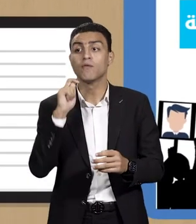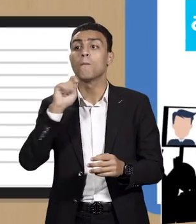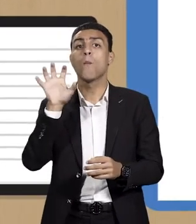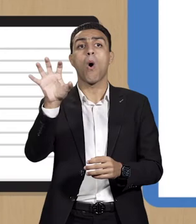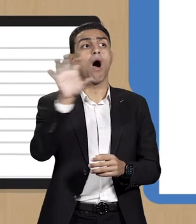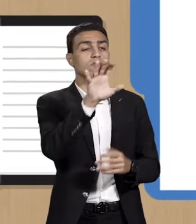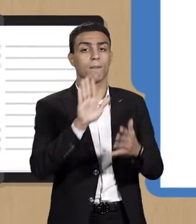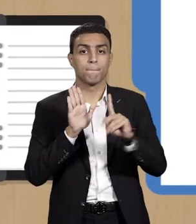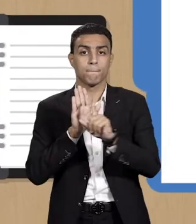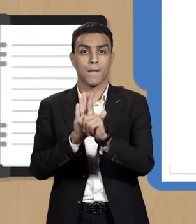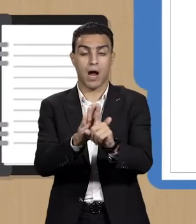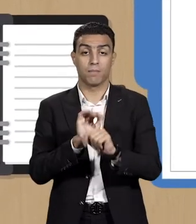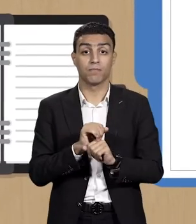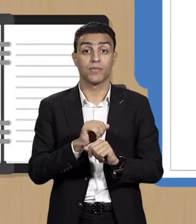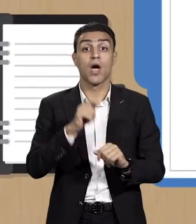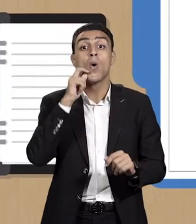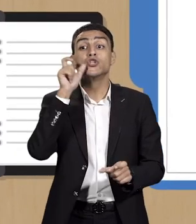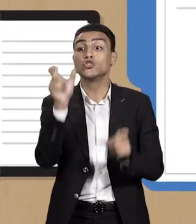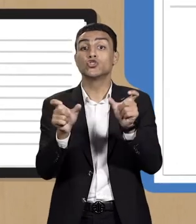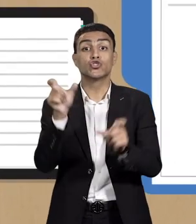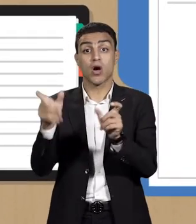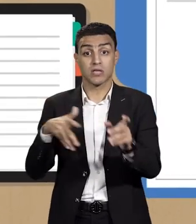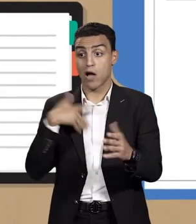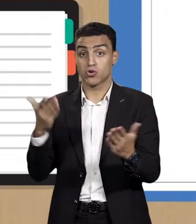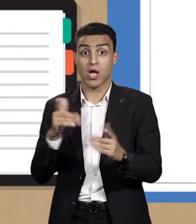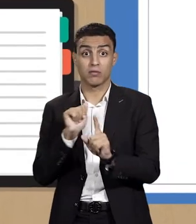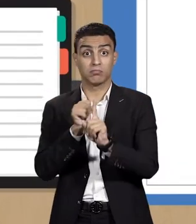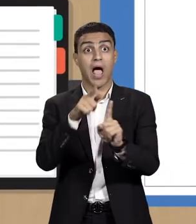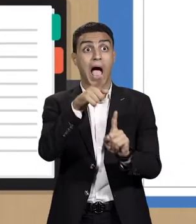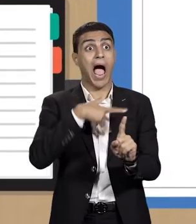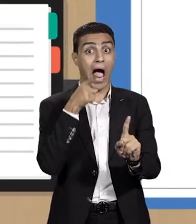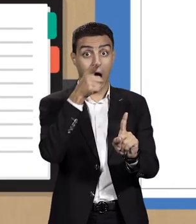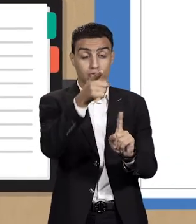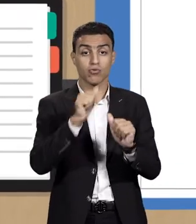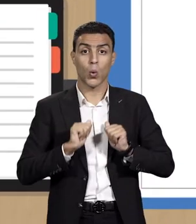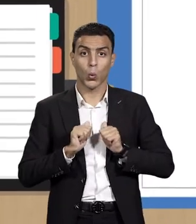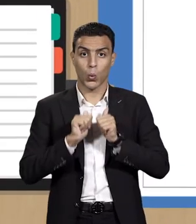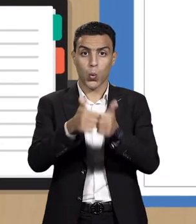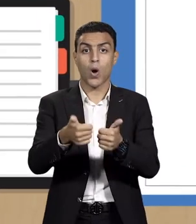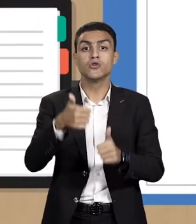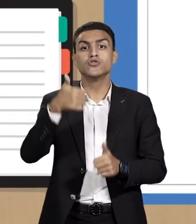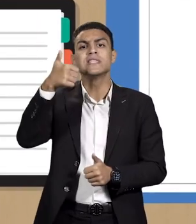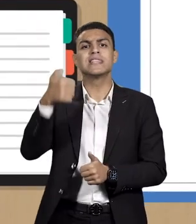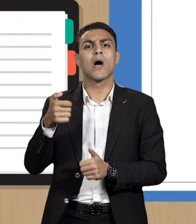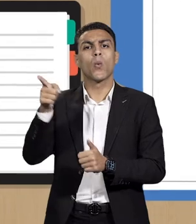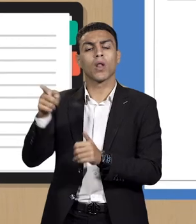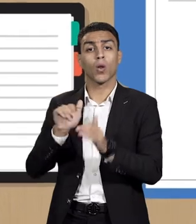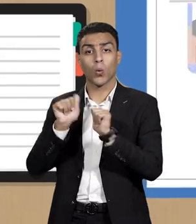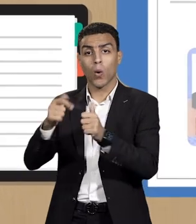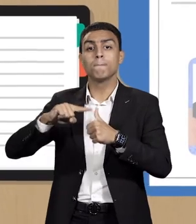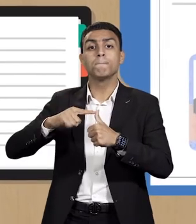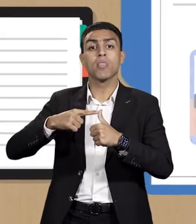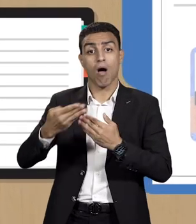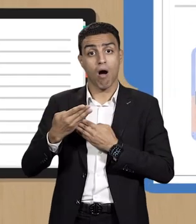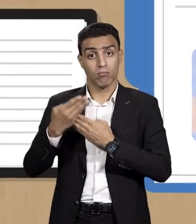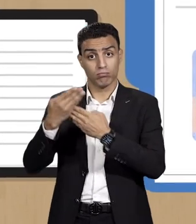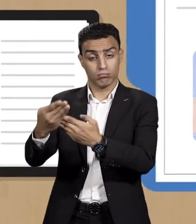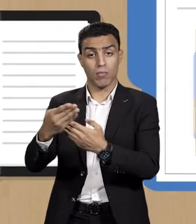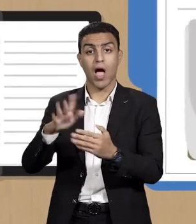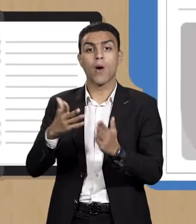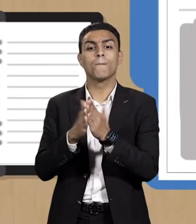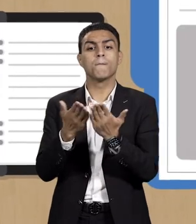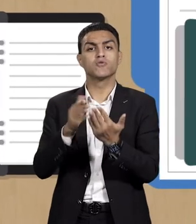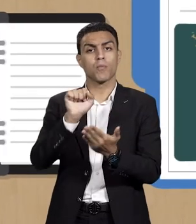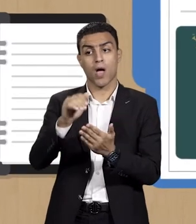كل محافظه من وعشان اي ناخب يؤيد اي مترشح عليه التوجه الى اقرب شهر عقاري ومعاه بطاقه الرقم القومي او